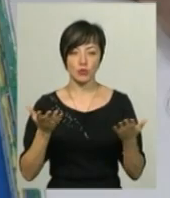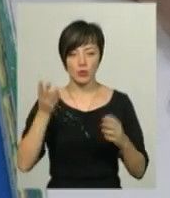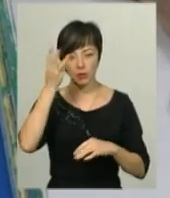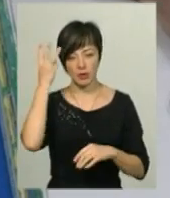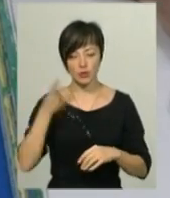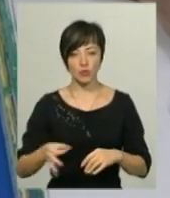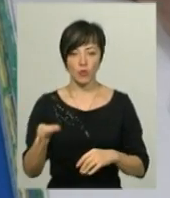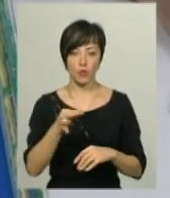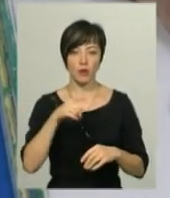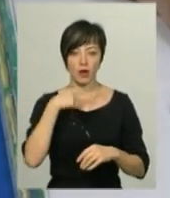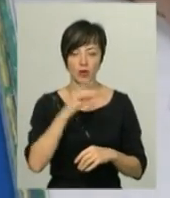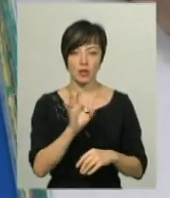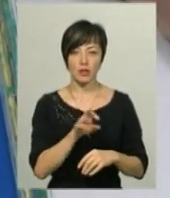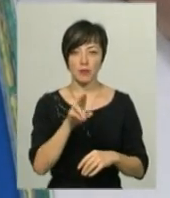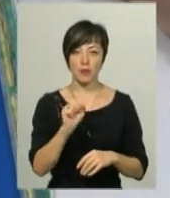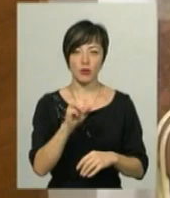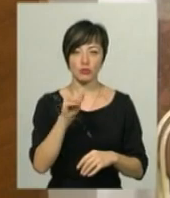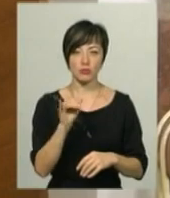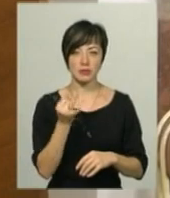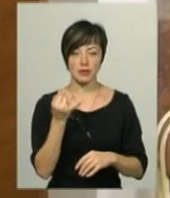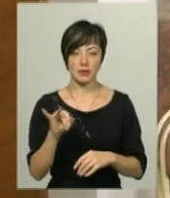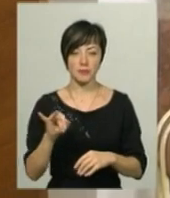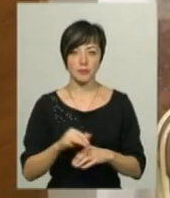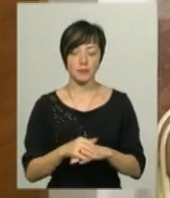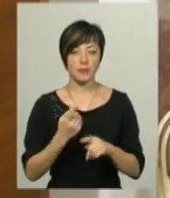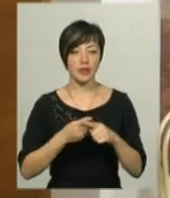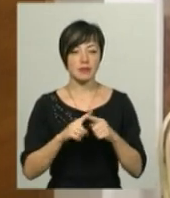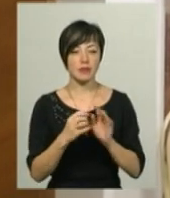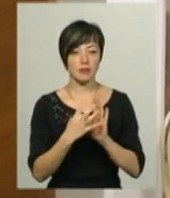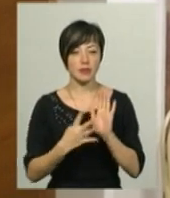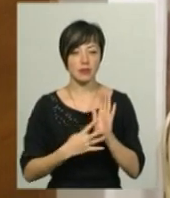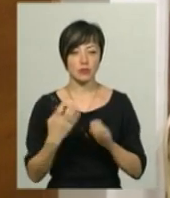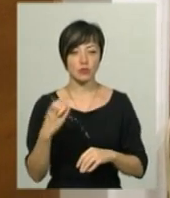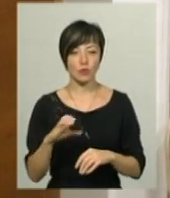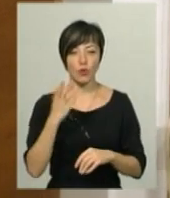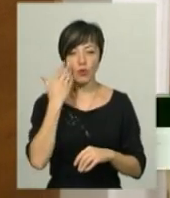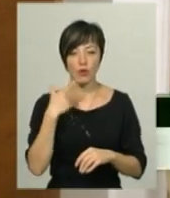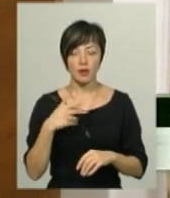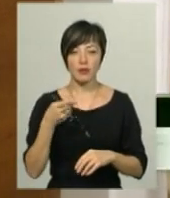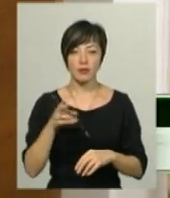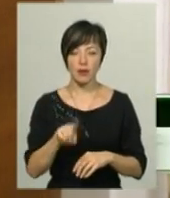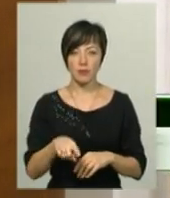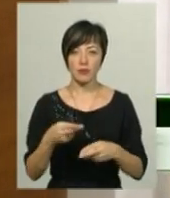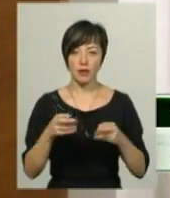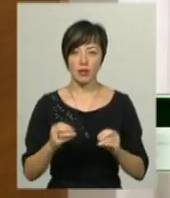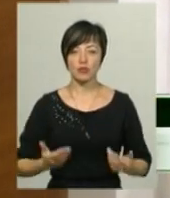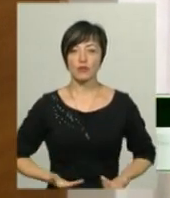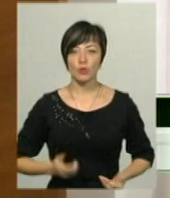Хмельницьку область, каже Олександр Пажемський. Це 19 століття, коли там, де живуть українці, розписували